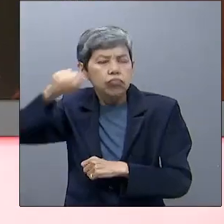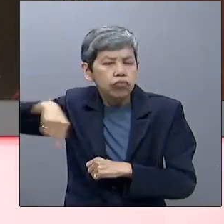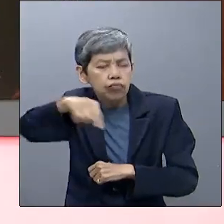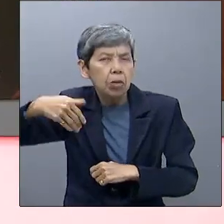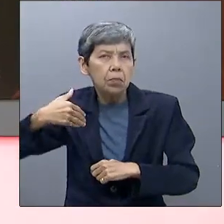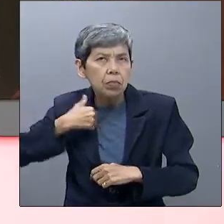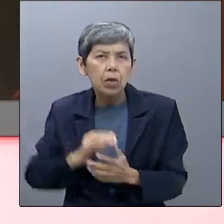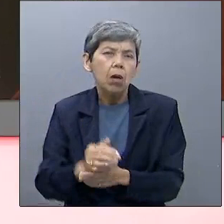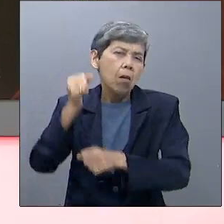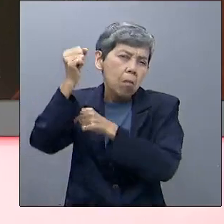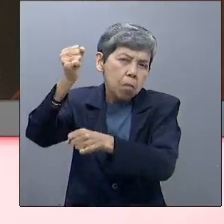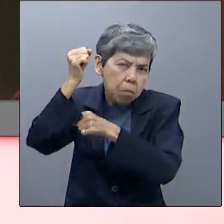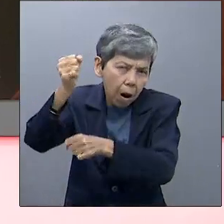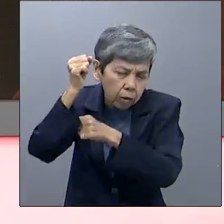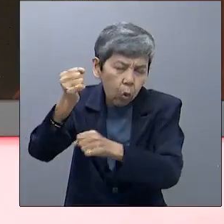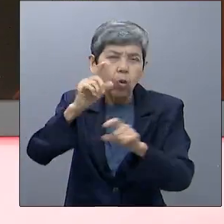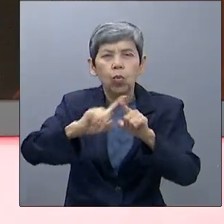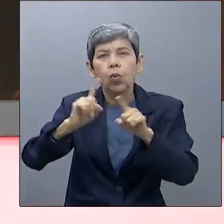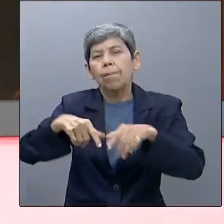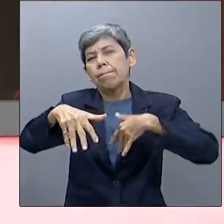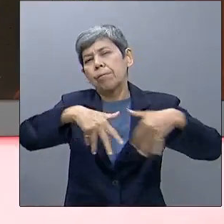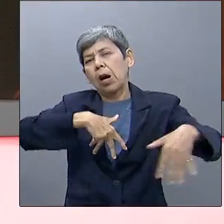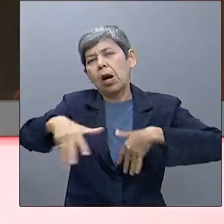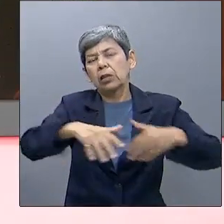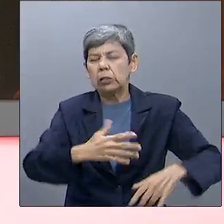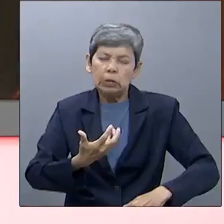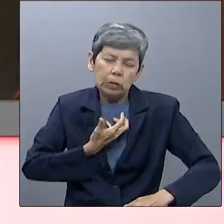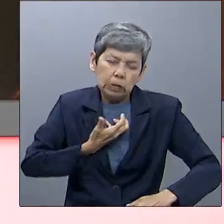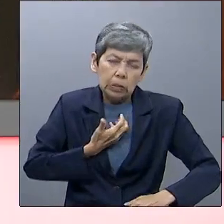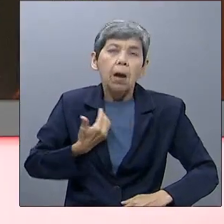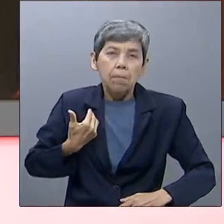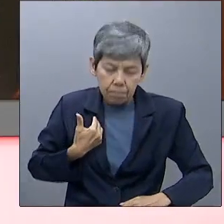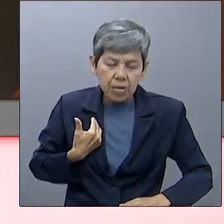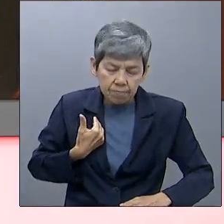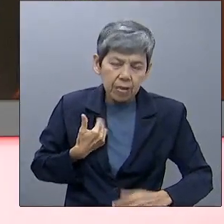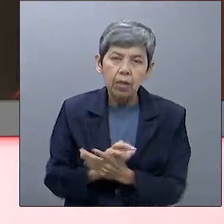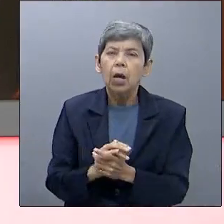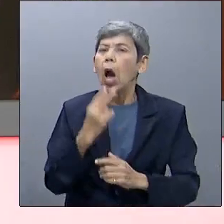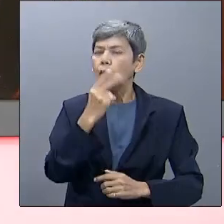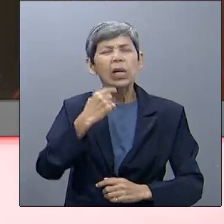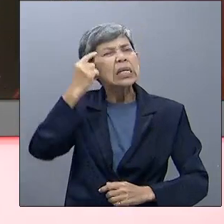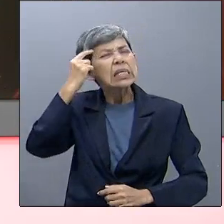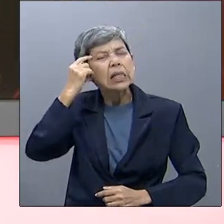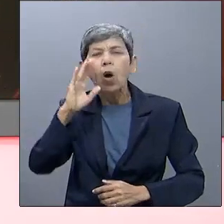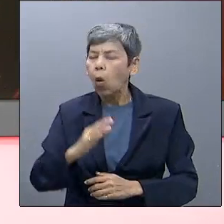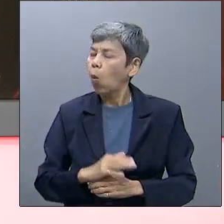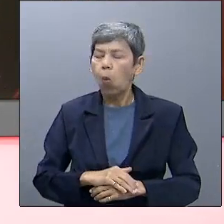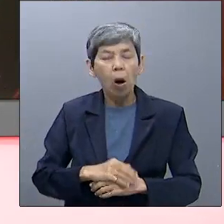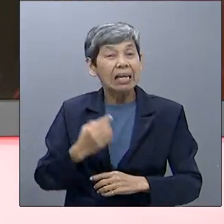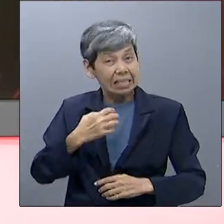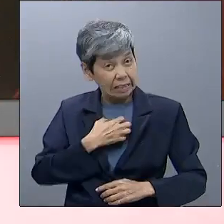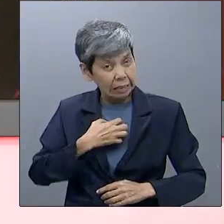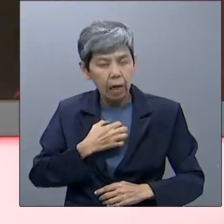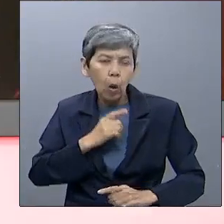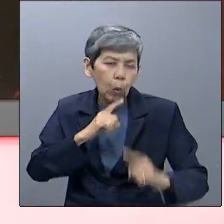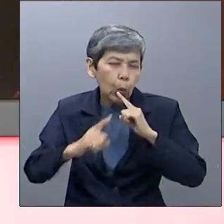เรื่องของการประท้วงแล้วก็แรงกดดันต่างๆจากประชาชนส่วนหนึงที่โกรธแค้นนะคะกระทั่งล่าสุดการแสดงความคิดเห็นเรื่องนี้รุนแรงถึงขั้นมีการ